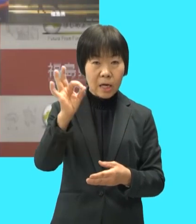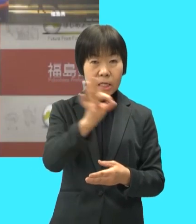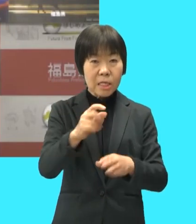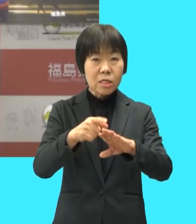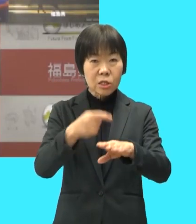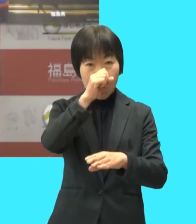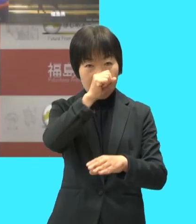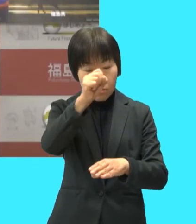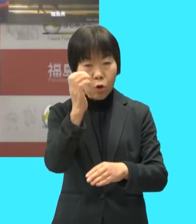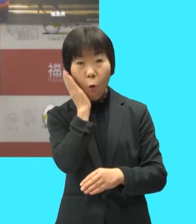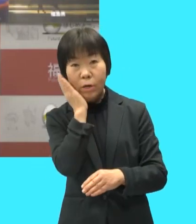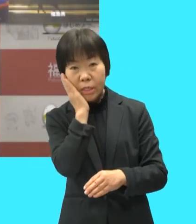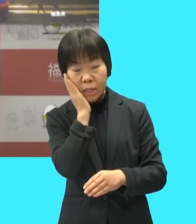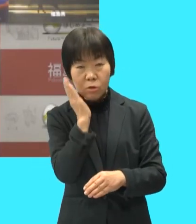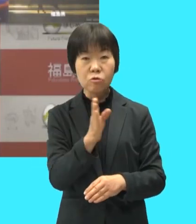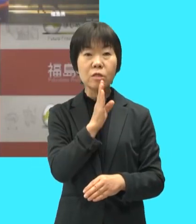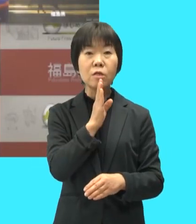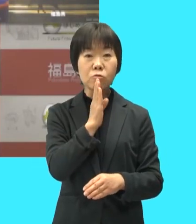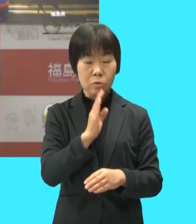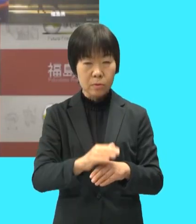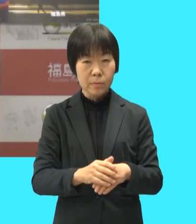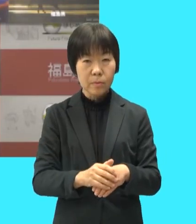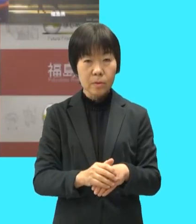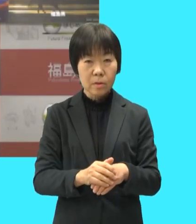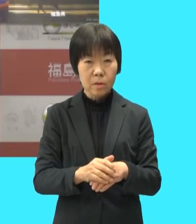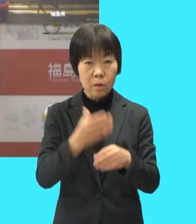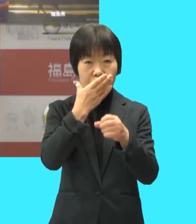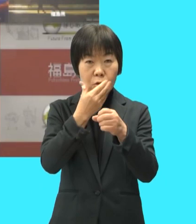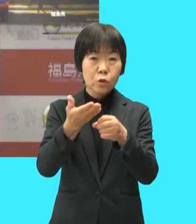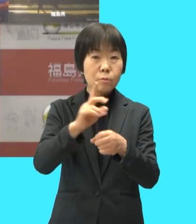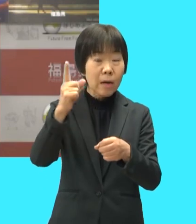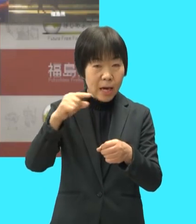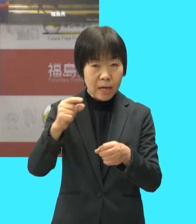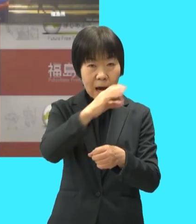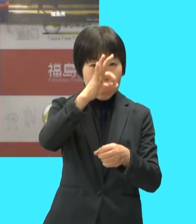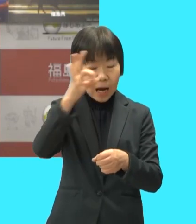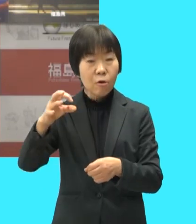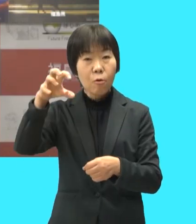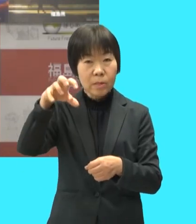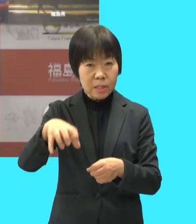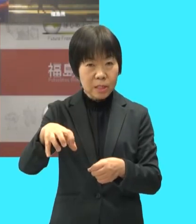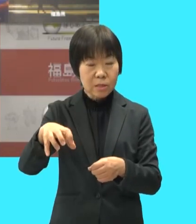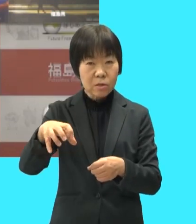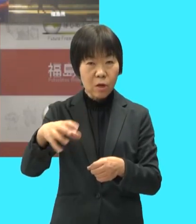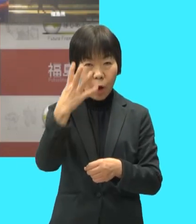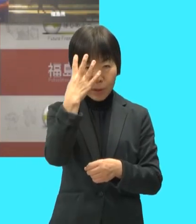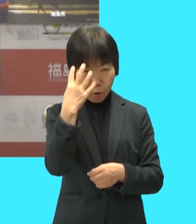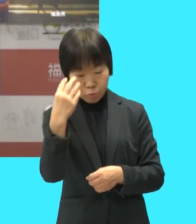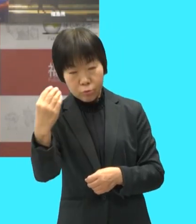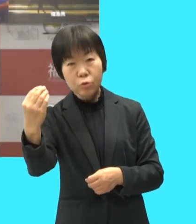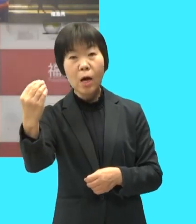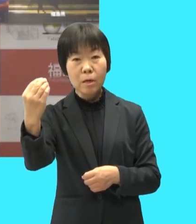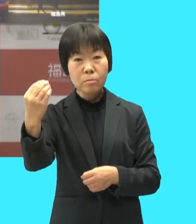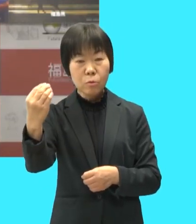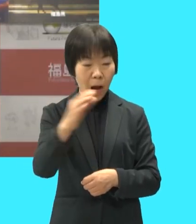が高く美味しいという事実、あるいは福島県が観光地としてとても魅力のある宝